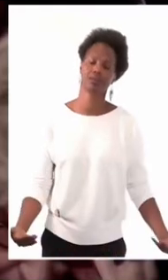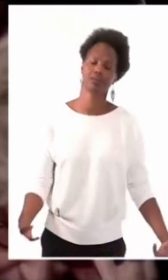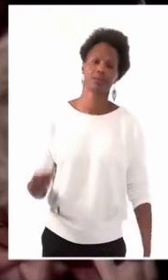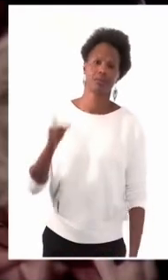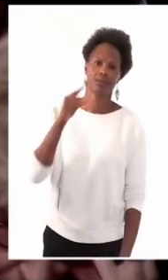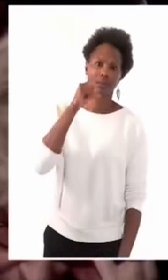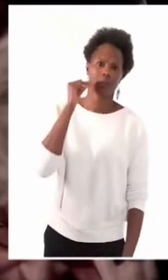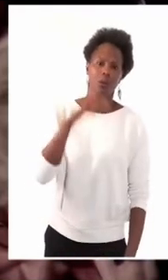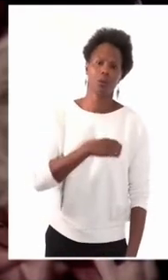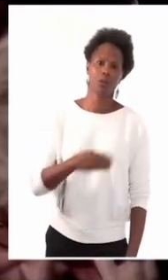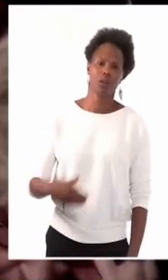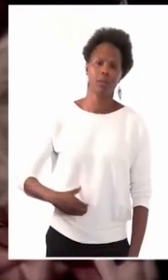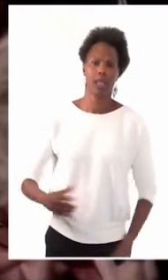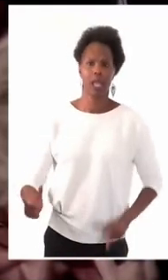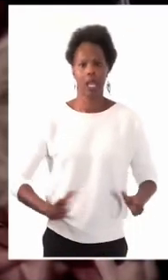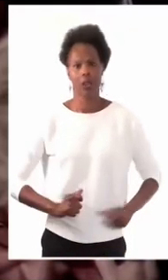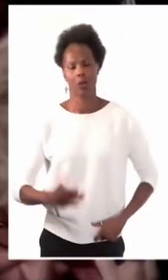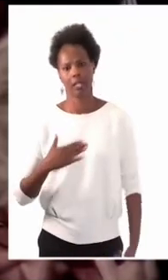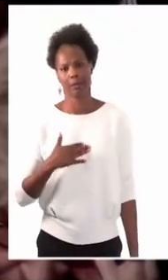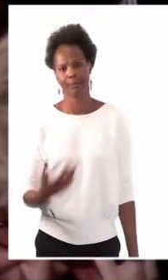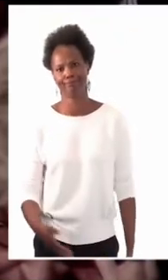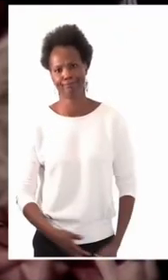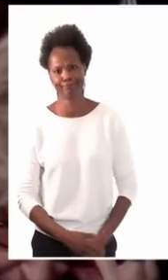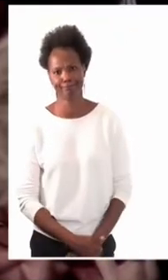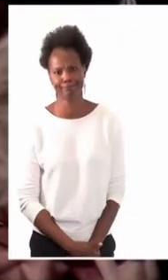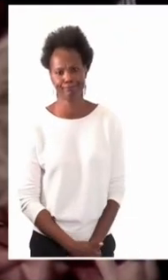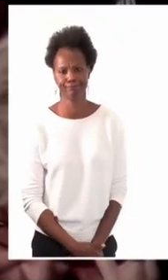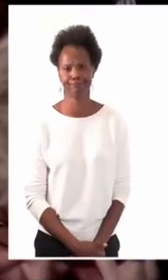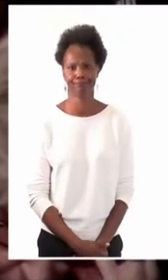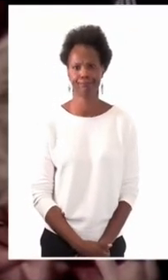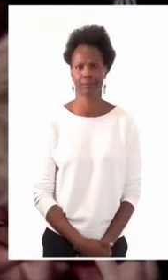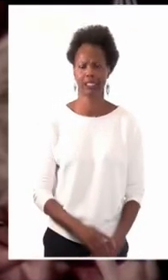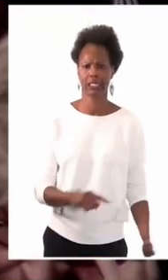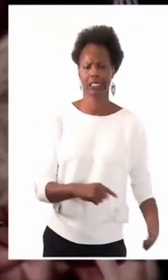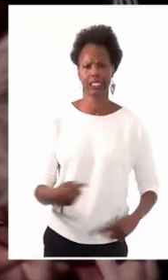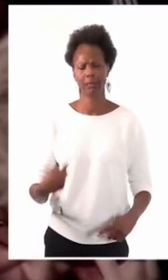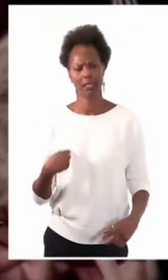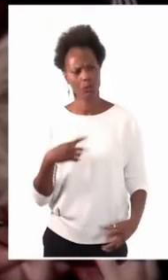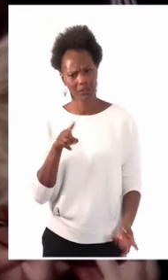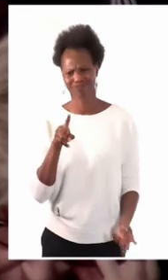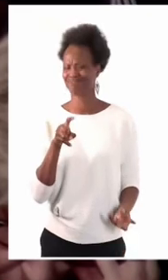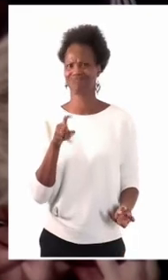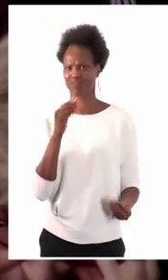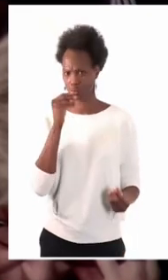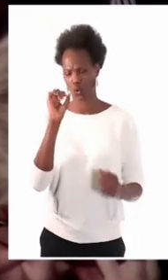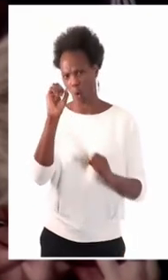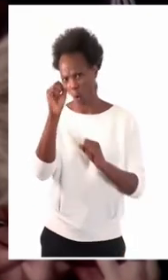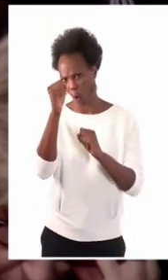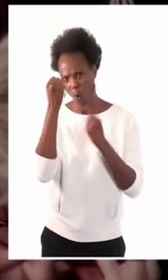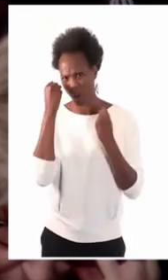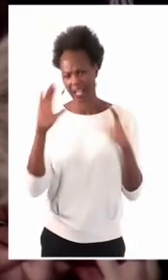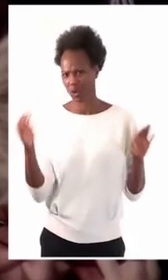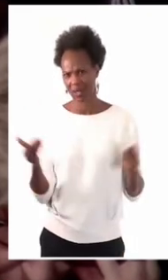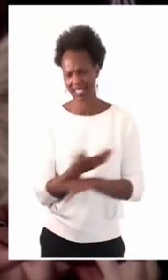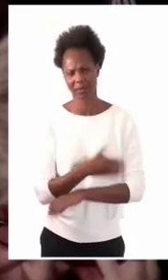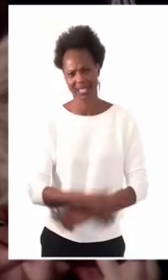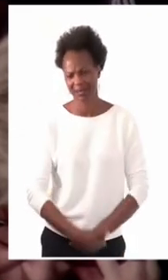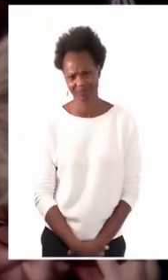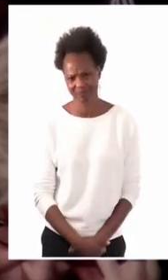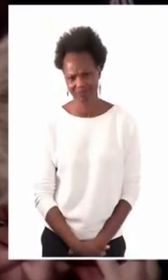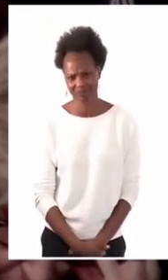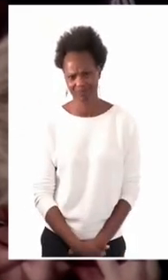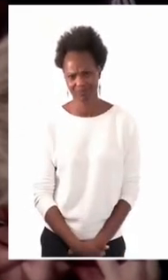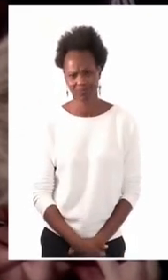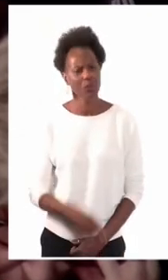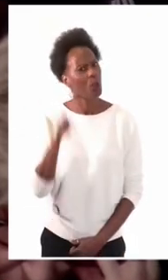Chers collègues, je voudrais quand même regretter un peu la tournure que vous avez donnée à ce débat. Parce qu'en vérité, vous jetez un épais brouillard sur la